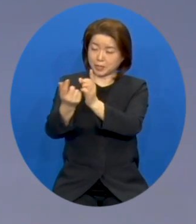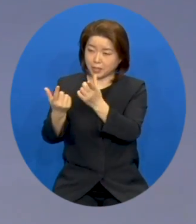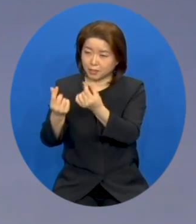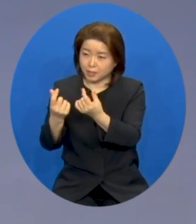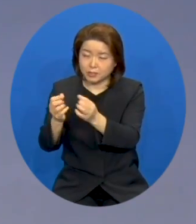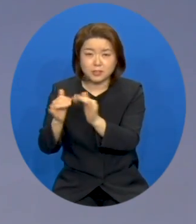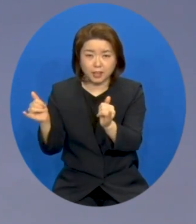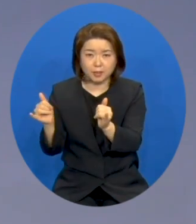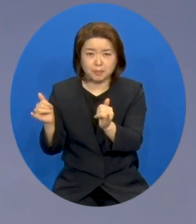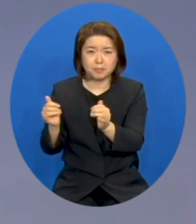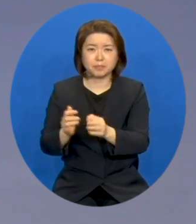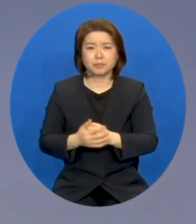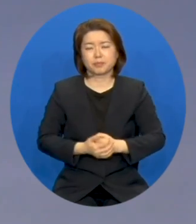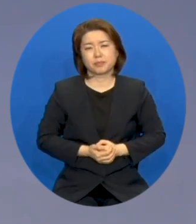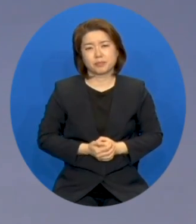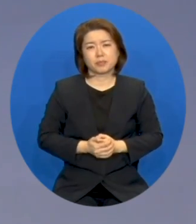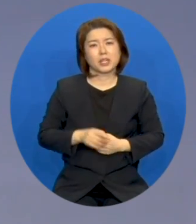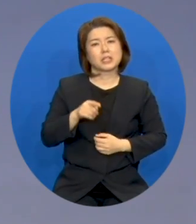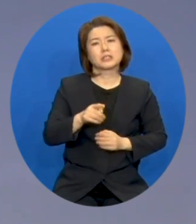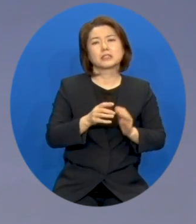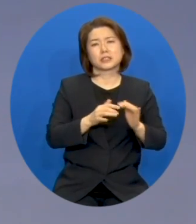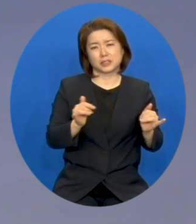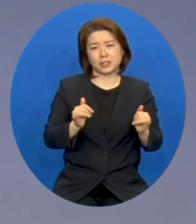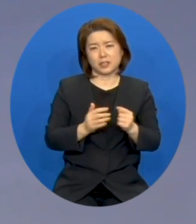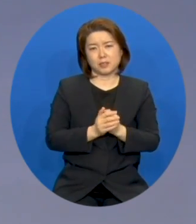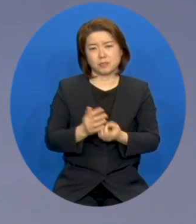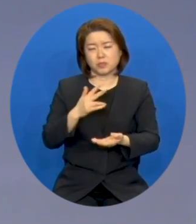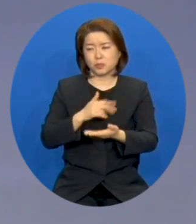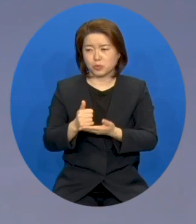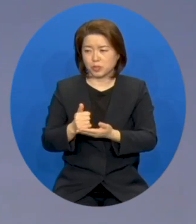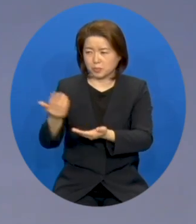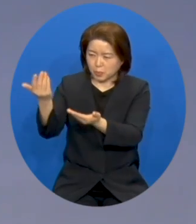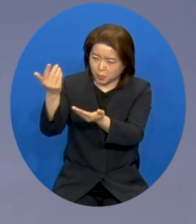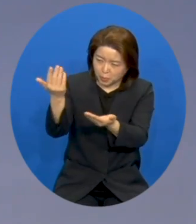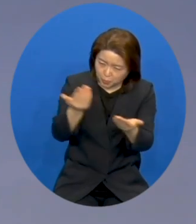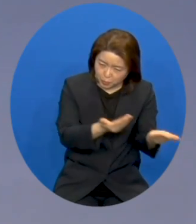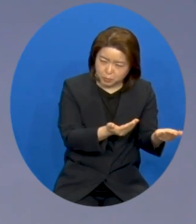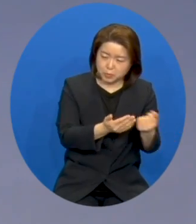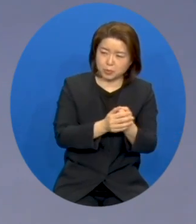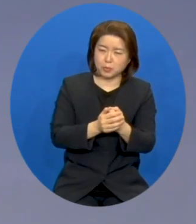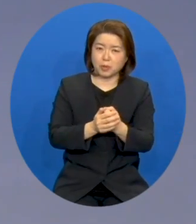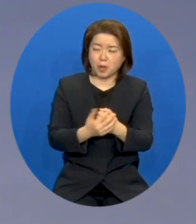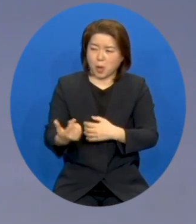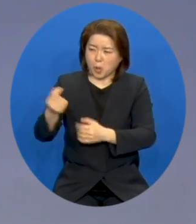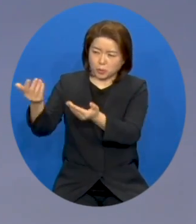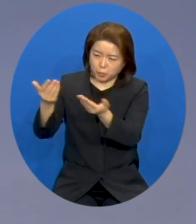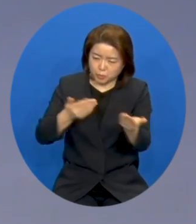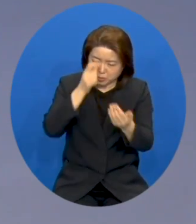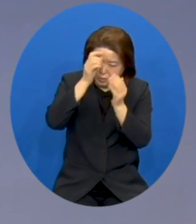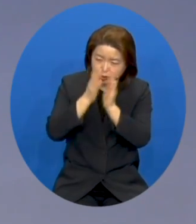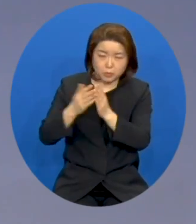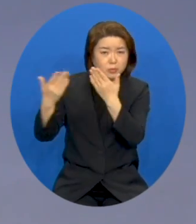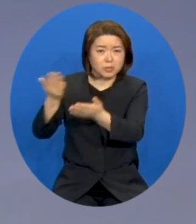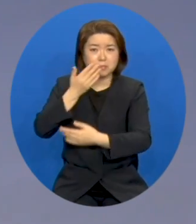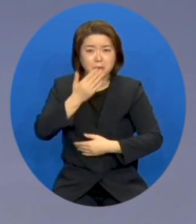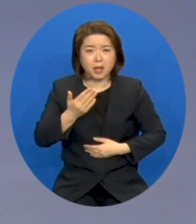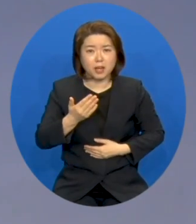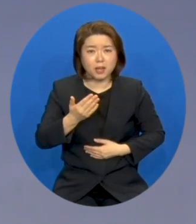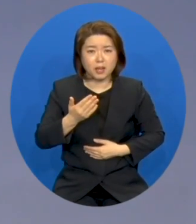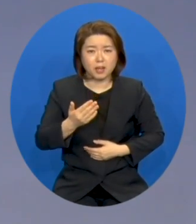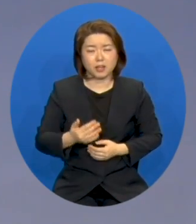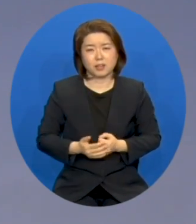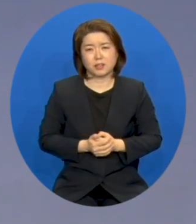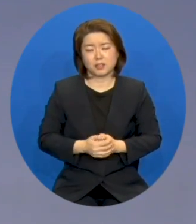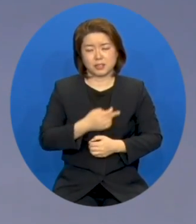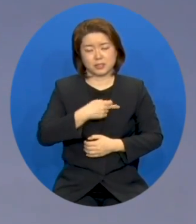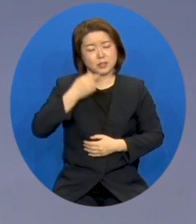사람, 그 사람이 주님 오십시오, 마라나타 이렇게 기도할 수 있습니까?